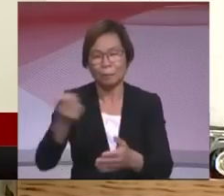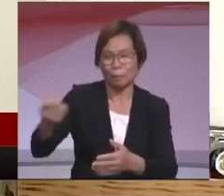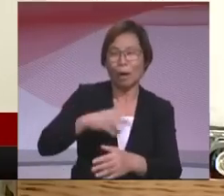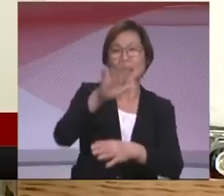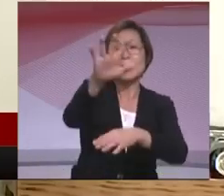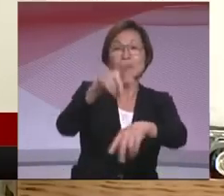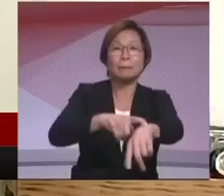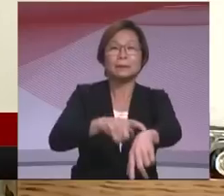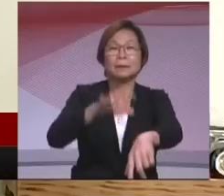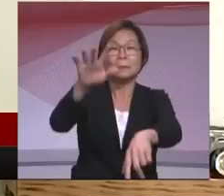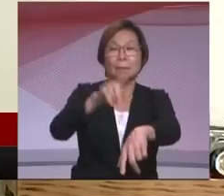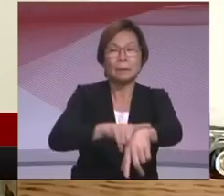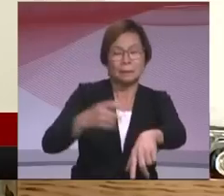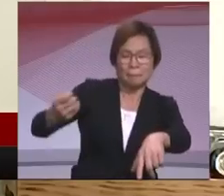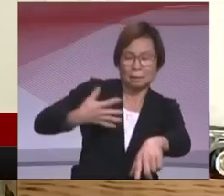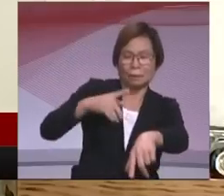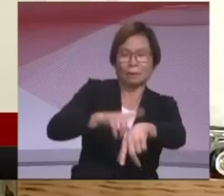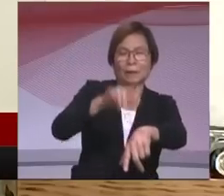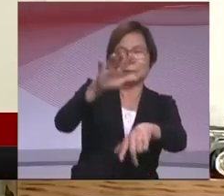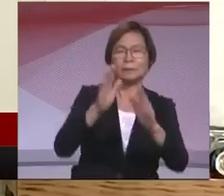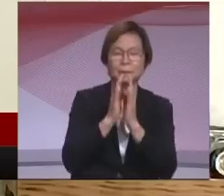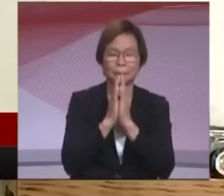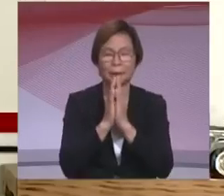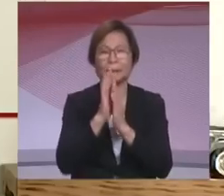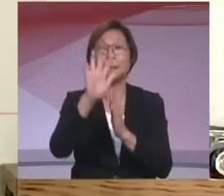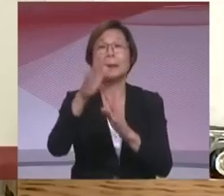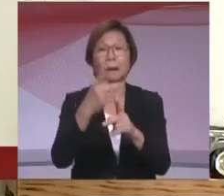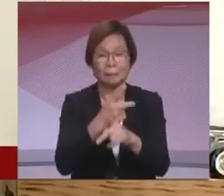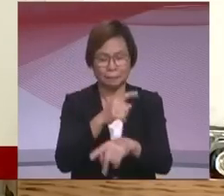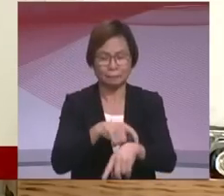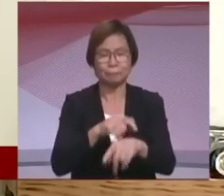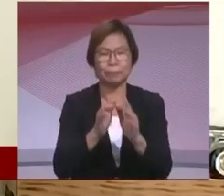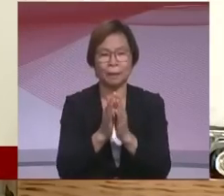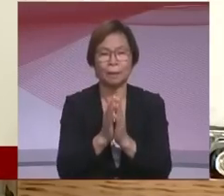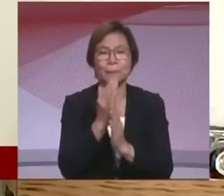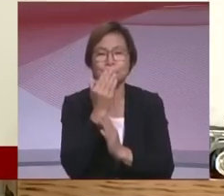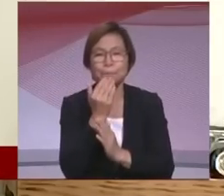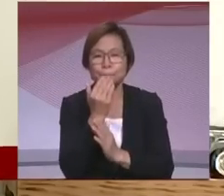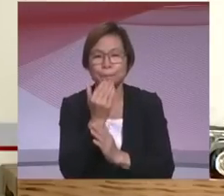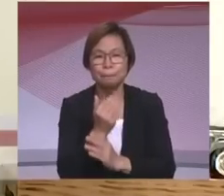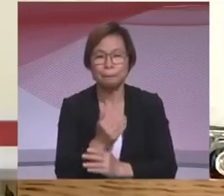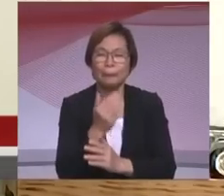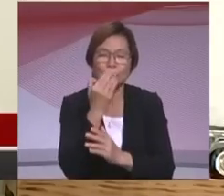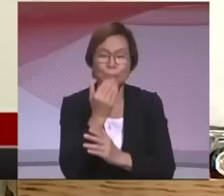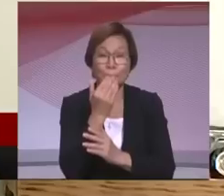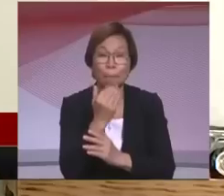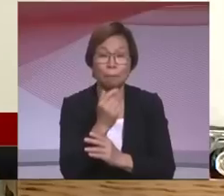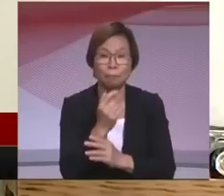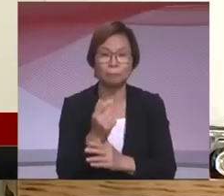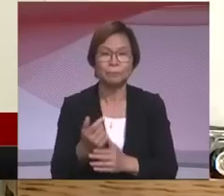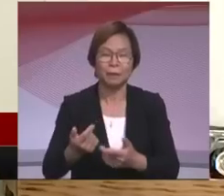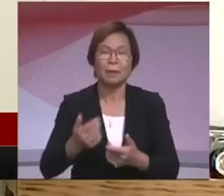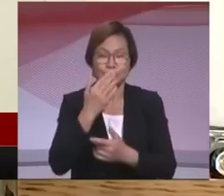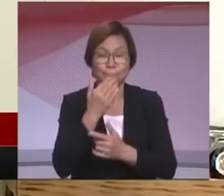sesi untuk sembahyang dan 5 sanitasi. Manisan boleh dibenarkan